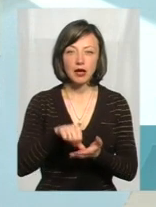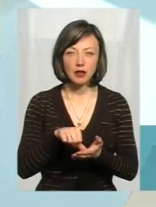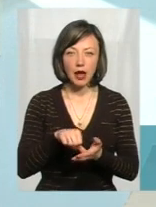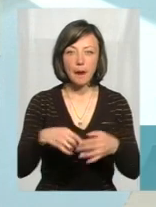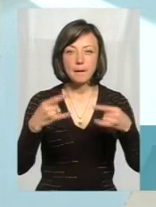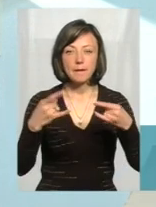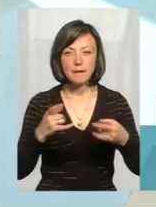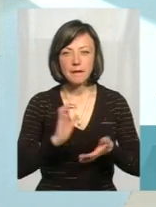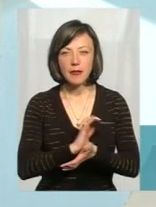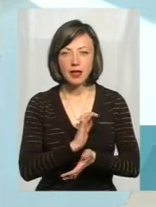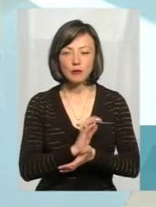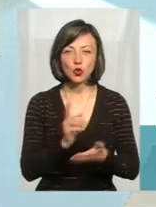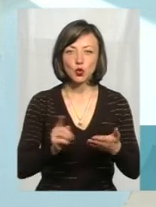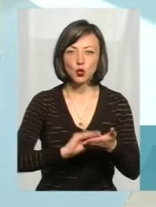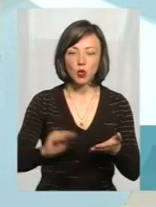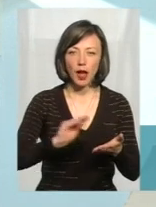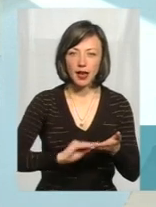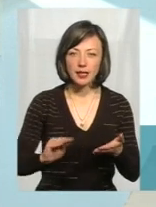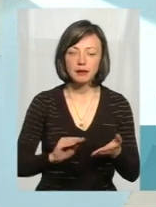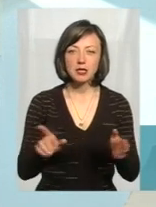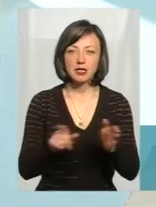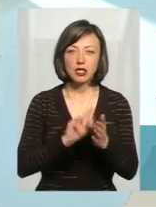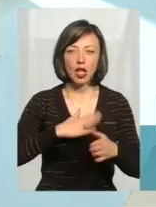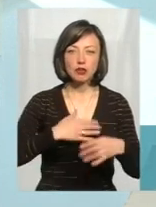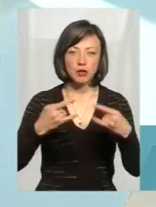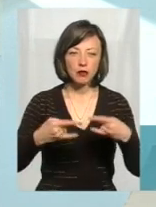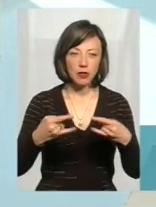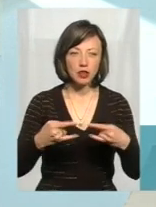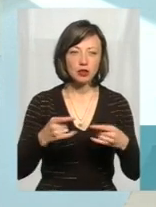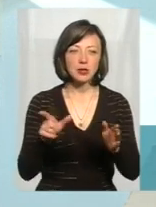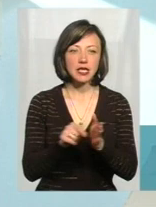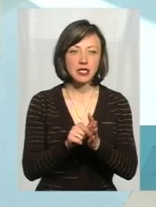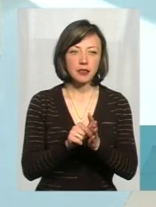медіа, із журналістами, із нашим телебаченням, із